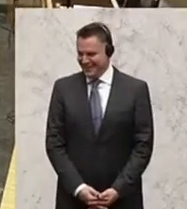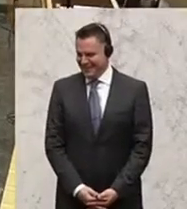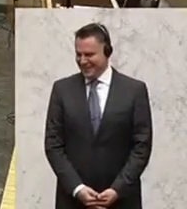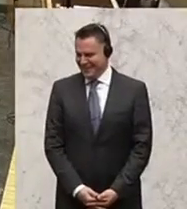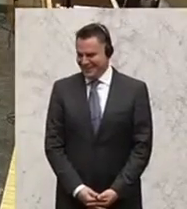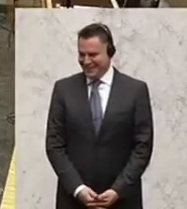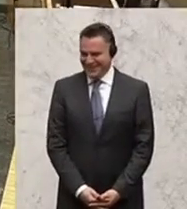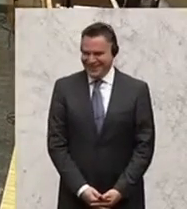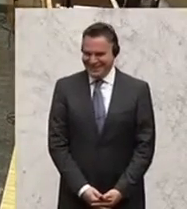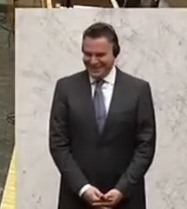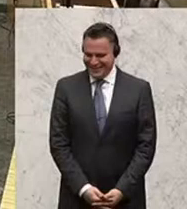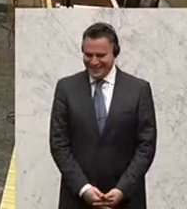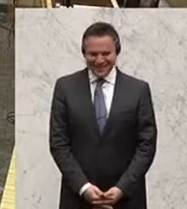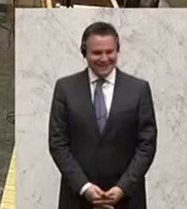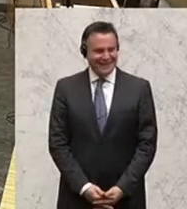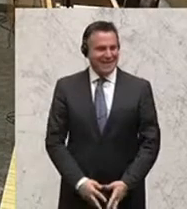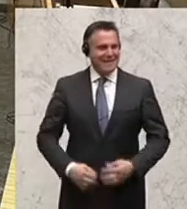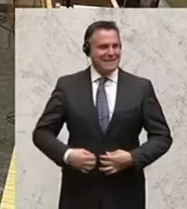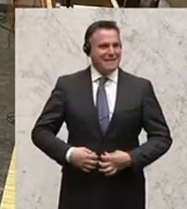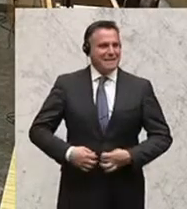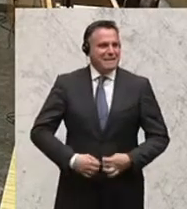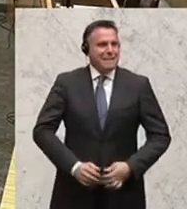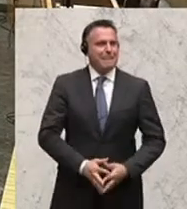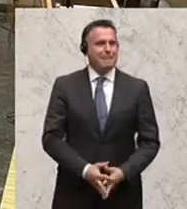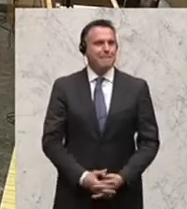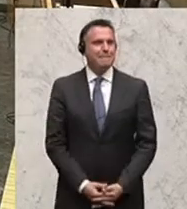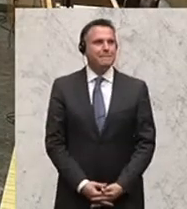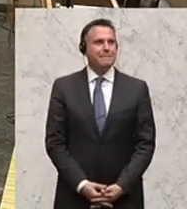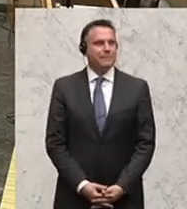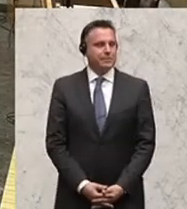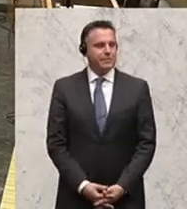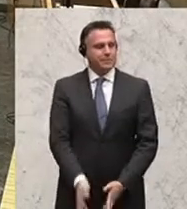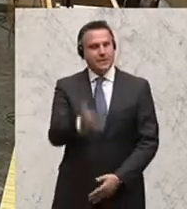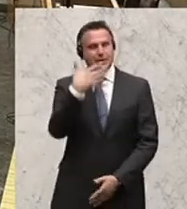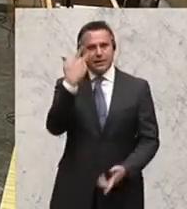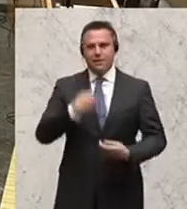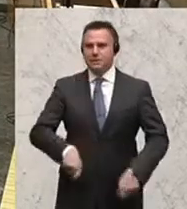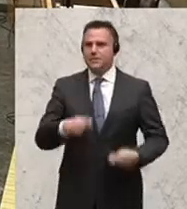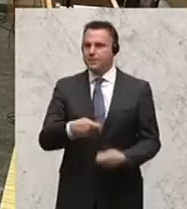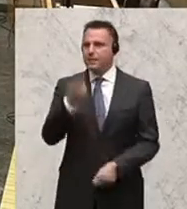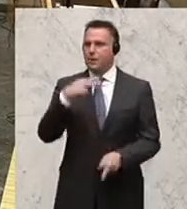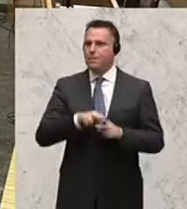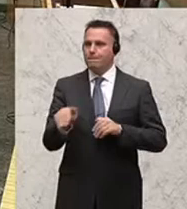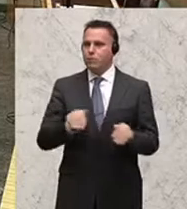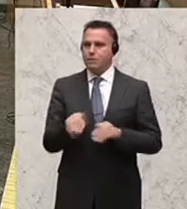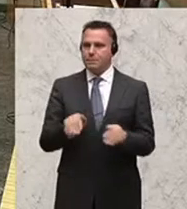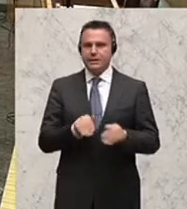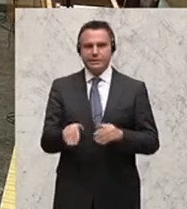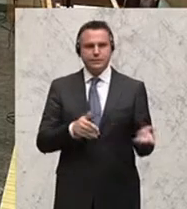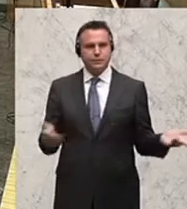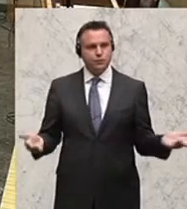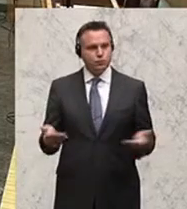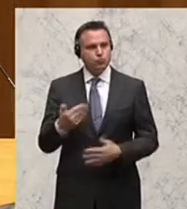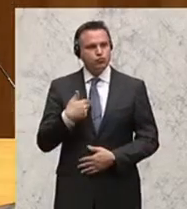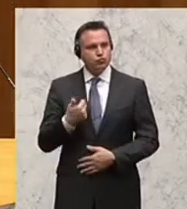der Debatte zum Grünen Bericht 2015. Danke, Herr Präsident, sehr geehrter Herr Bundesminister.